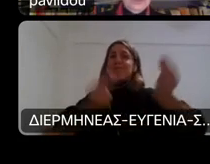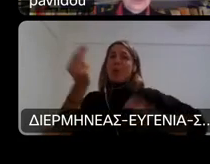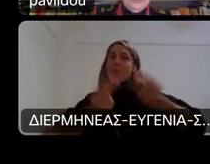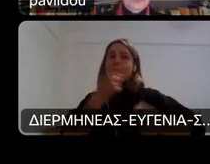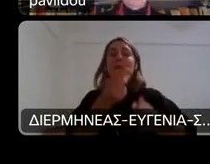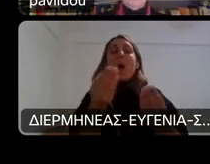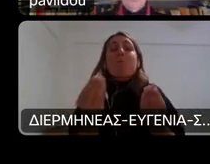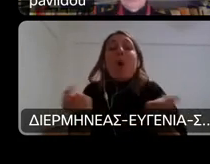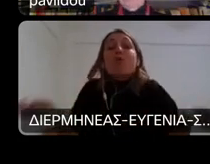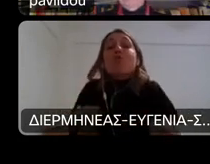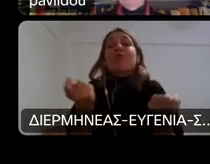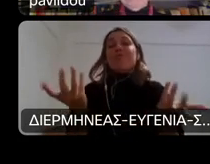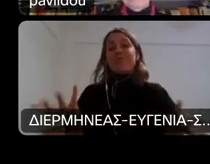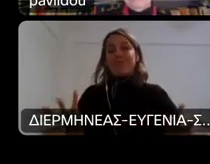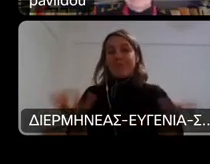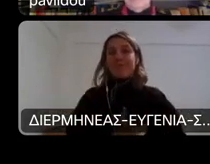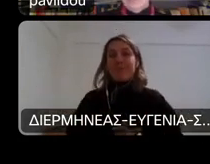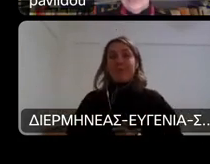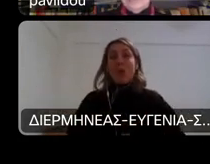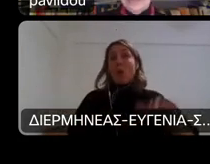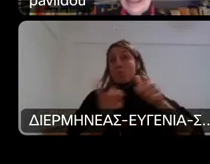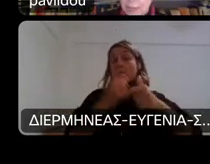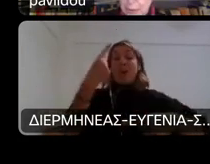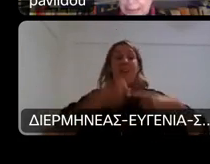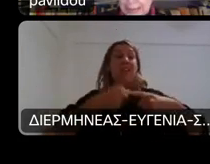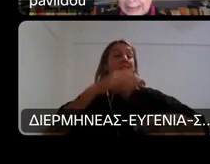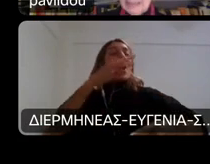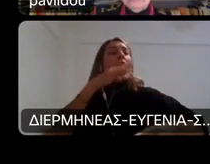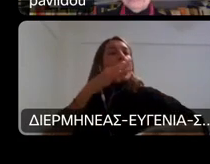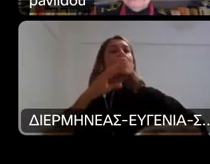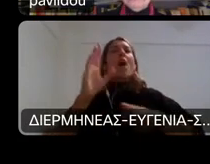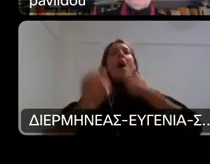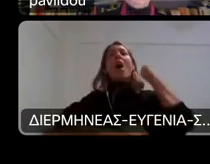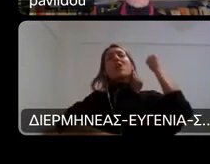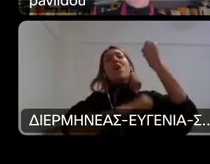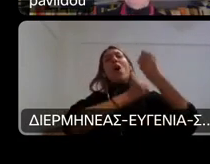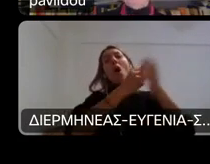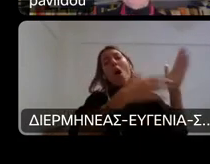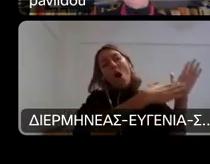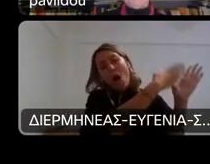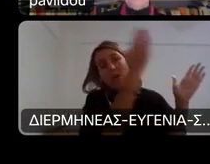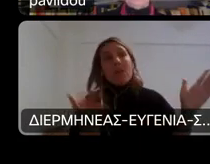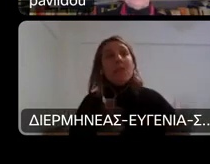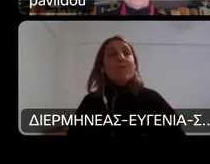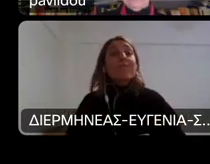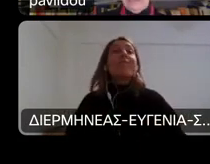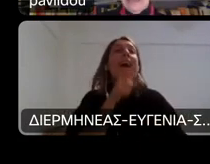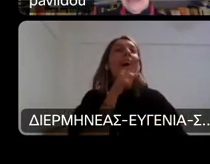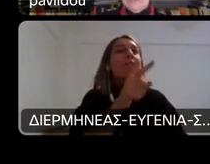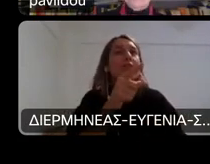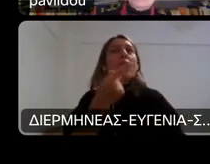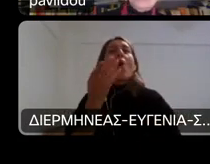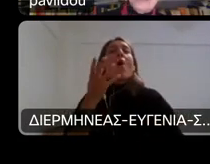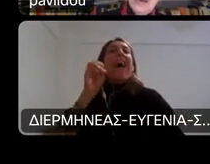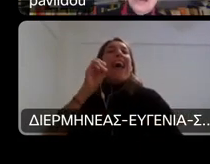εφαρμογή. Πρώτα απ' όλα, η ελληνική γλώσσα διαχρονικά τίνει να αντικατοπτρίζει εξωγλωσσικές